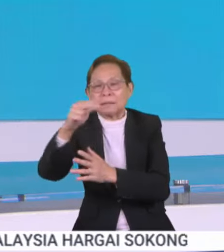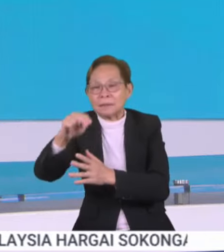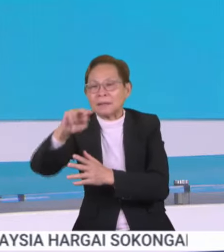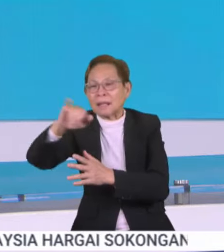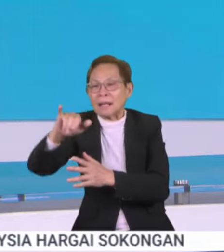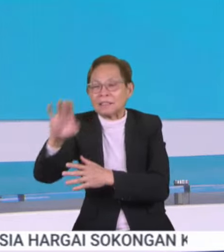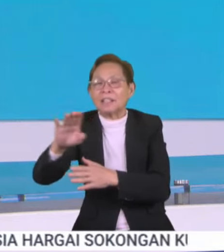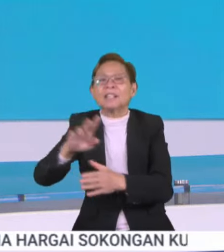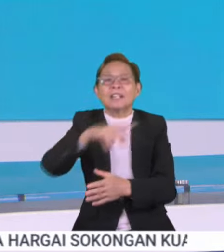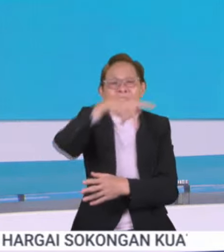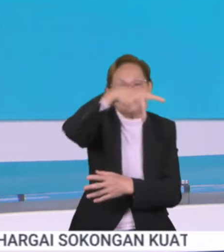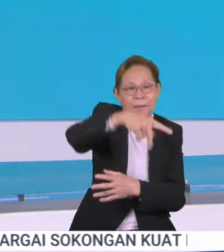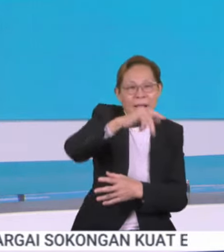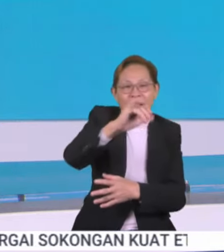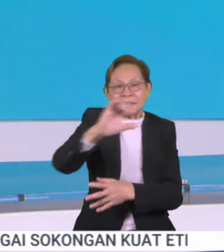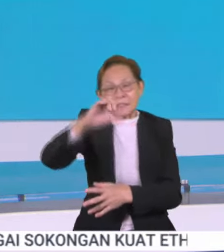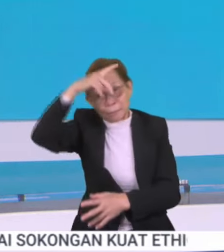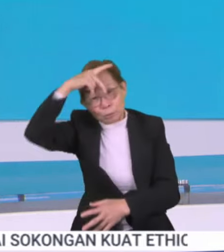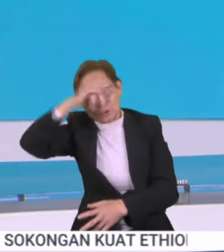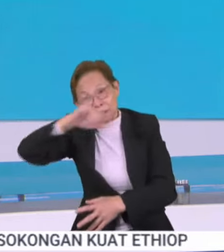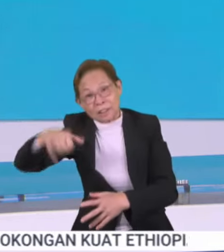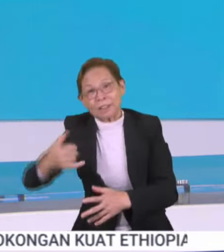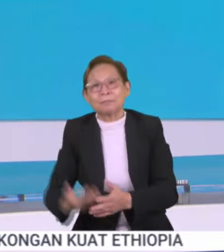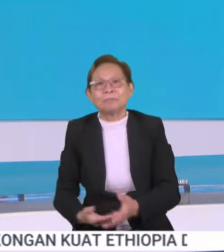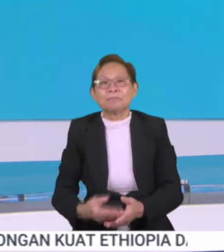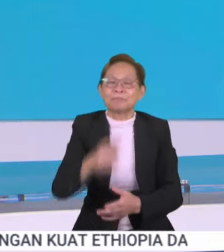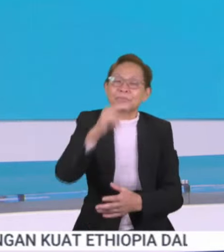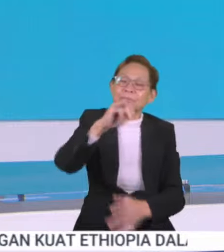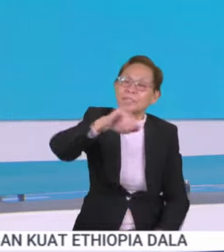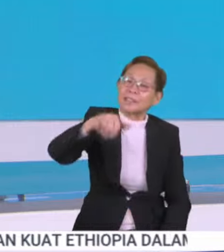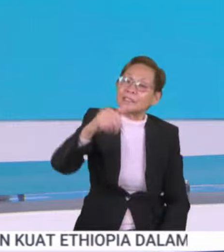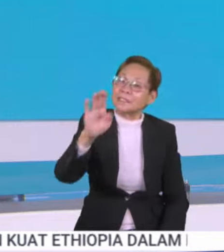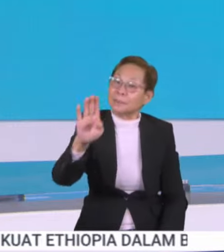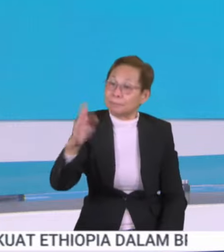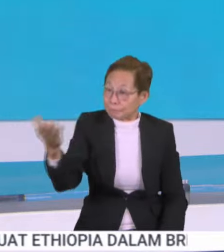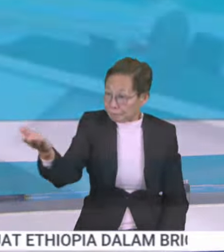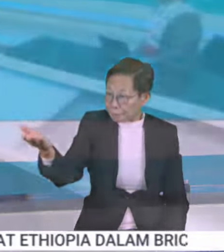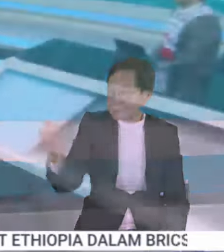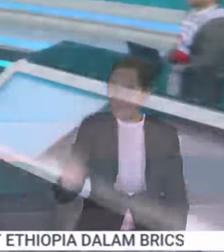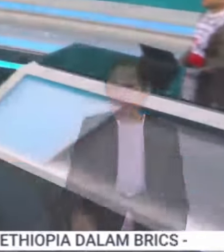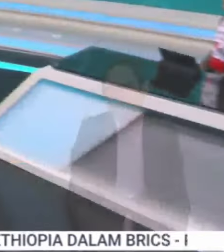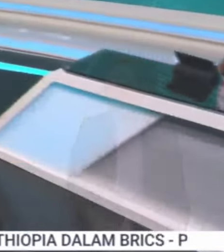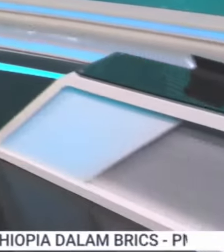Pusat Konvensyen Antarabangsa Putrajaya PICC. Najib.